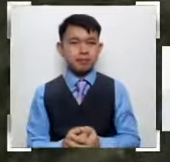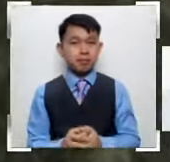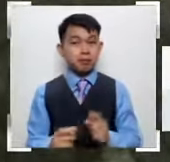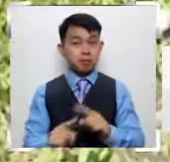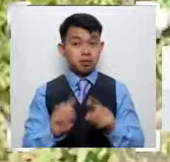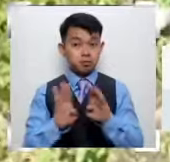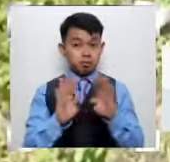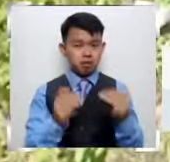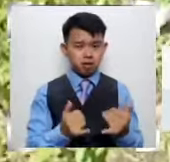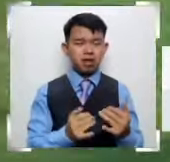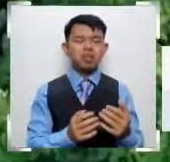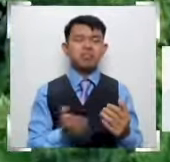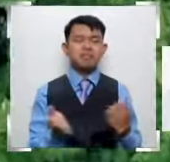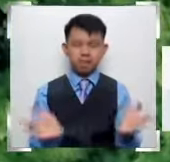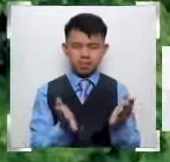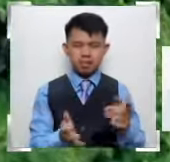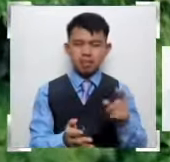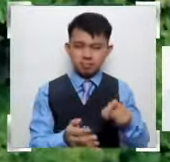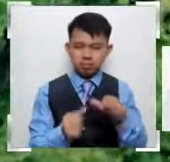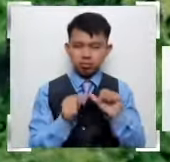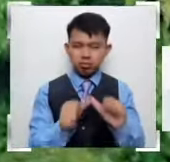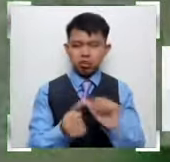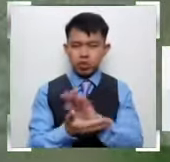ang lugar.